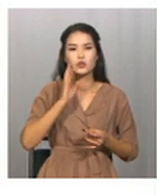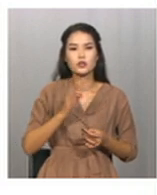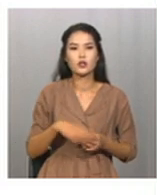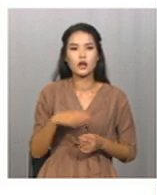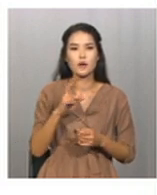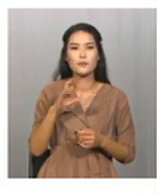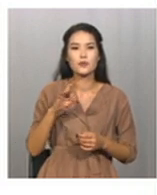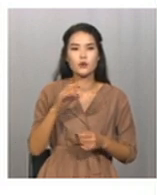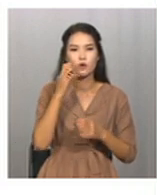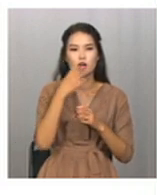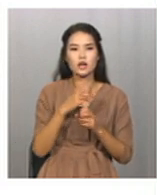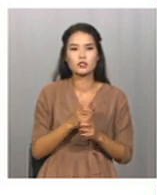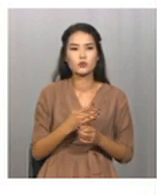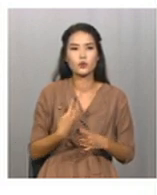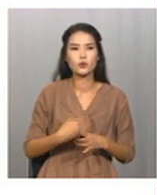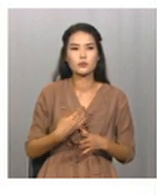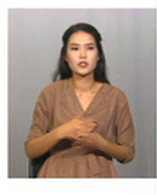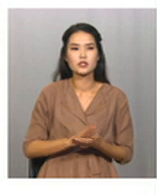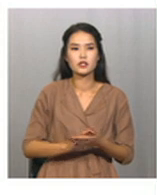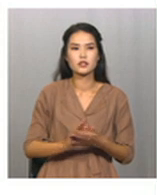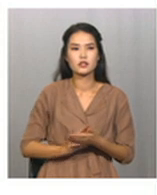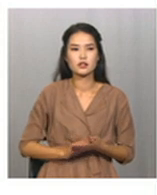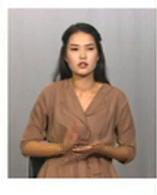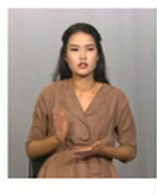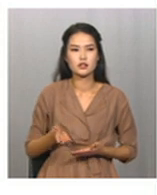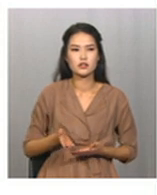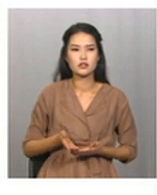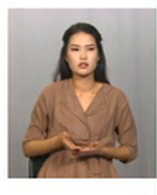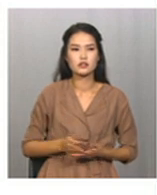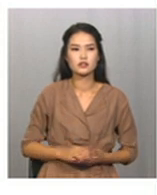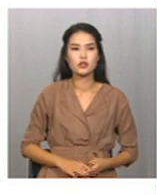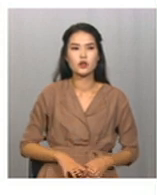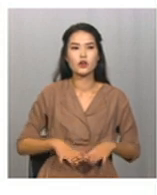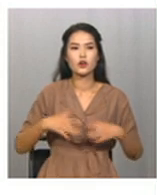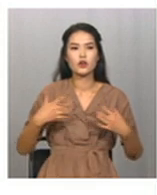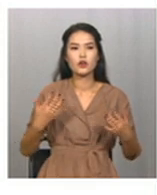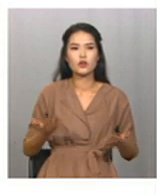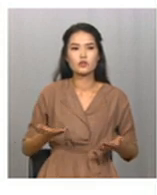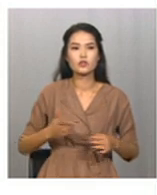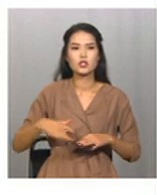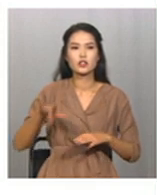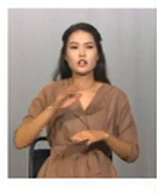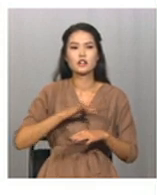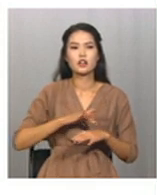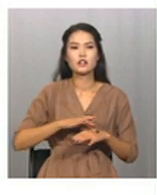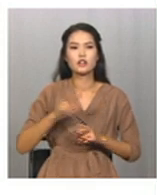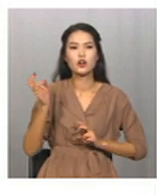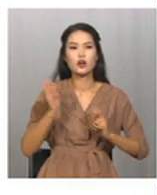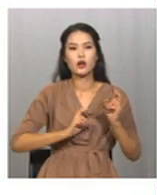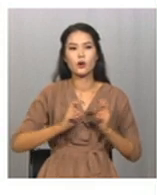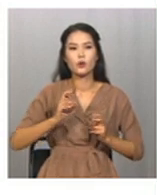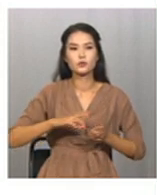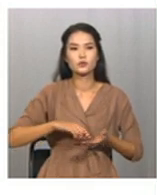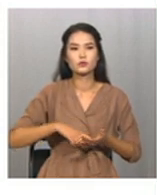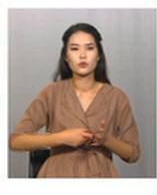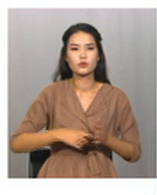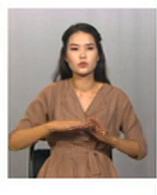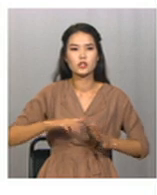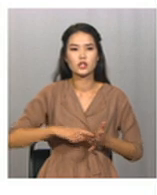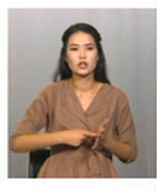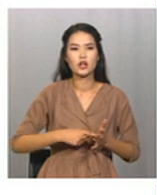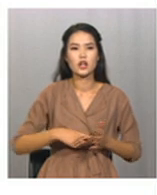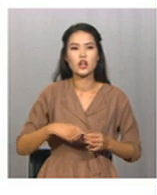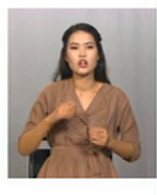суларды микроорганизмдердің көмегімен тазартады. Үлкен қалалардың, өндіріс